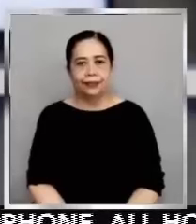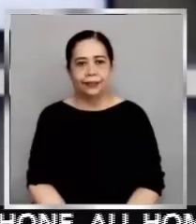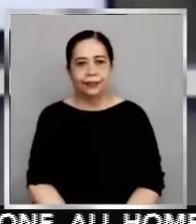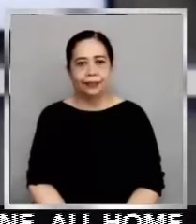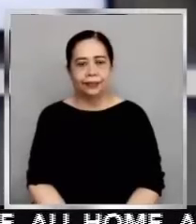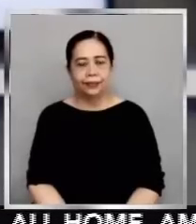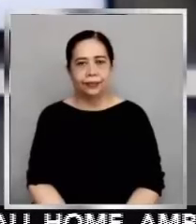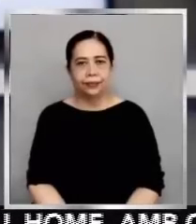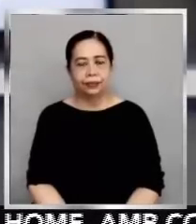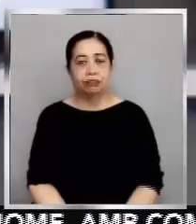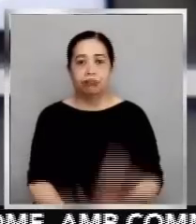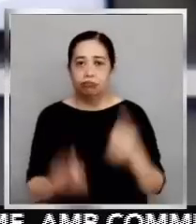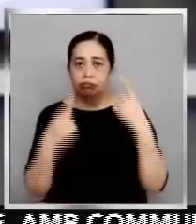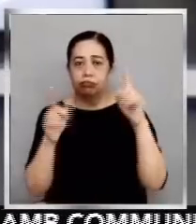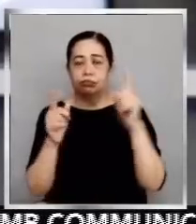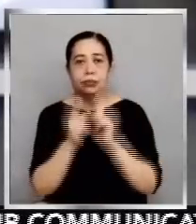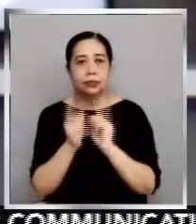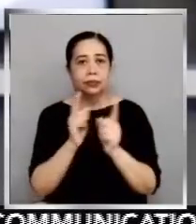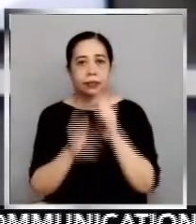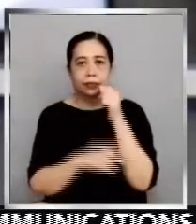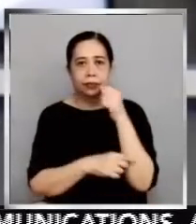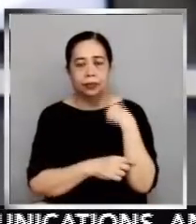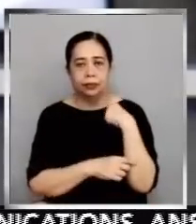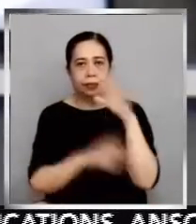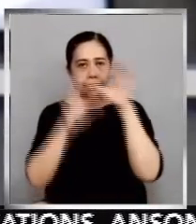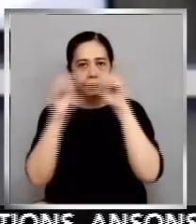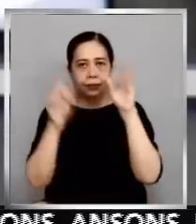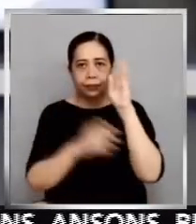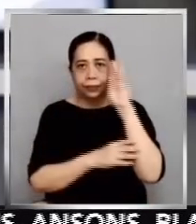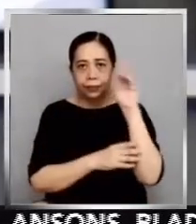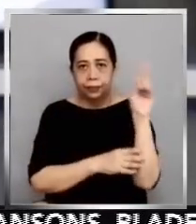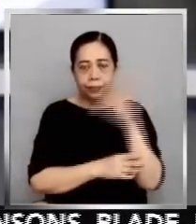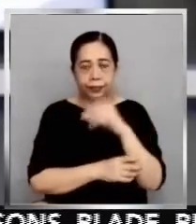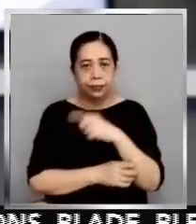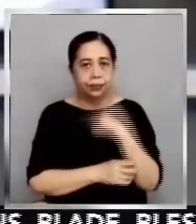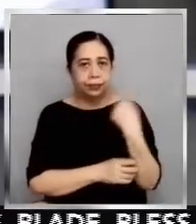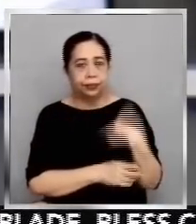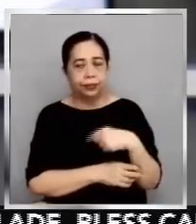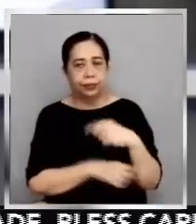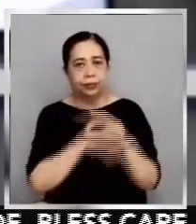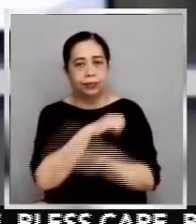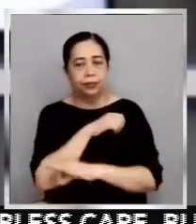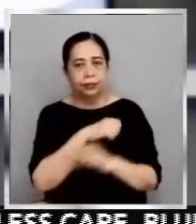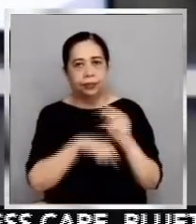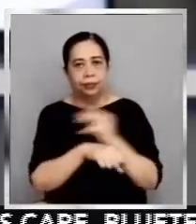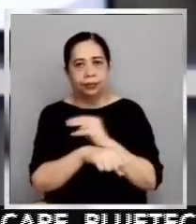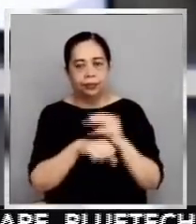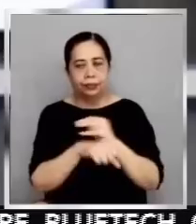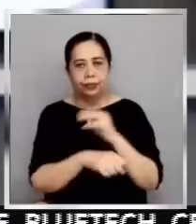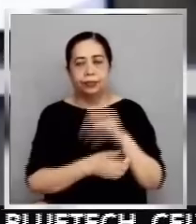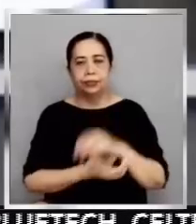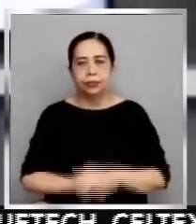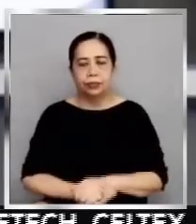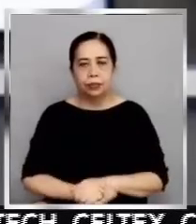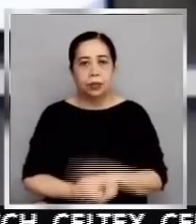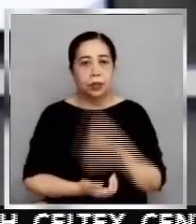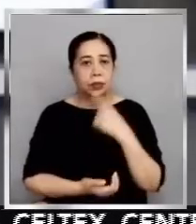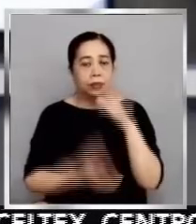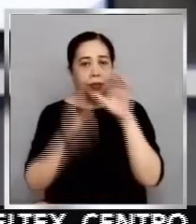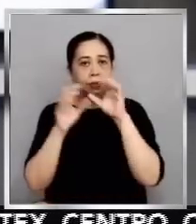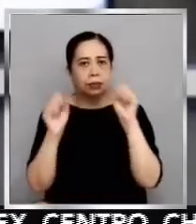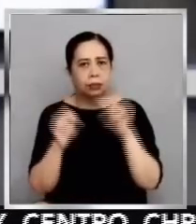Naging produktibo raw ang pag-uusap kahapon ni Pangulong Bongbong Marcos at Chinese Foreign Minister Qin Gang. Ayon sa Pangulo,